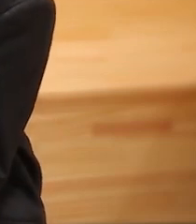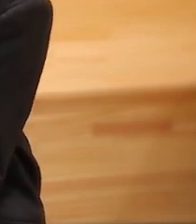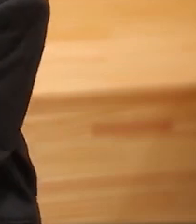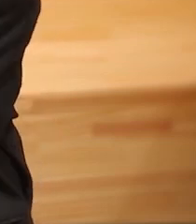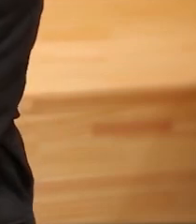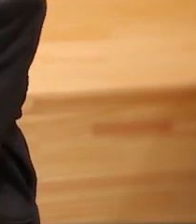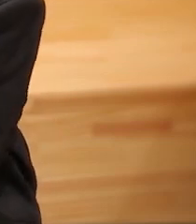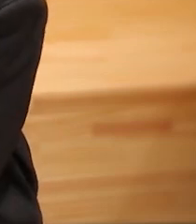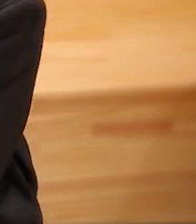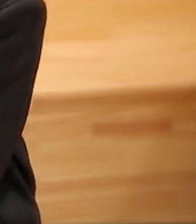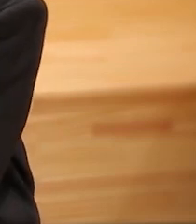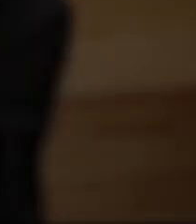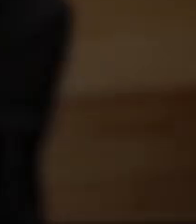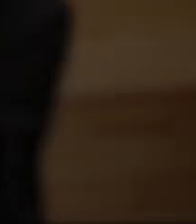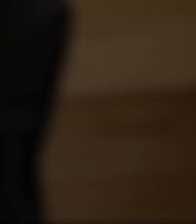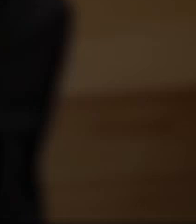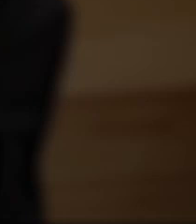납니다.